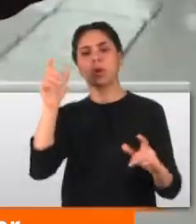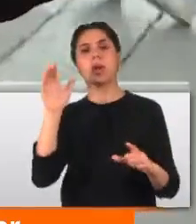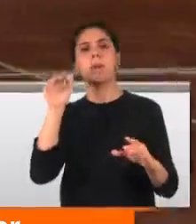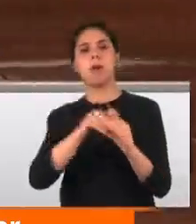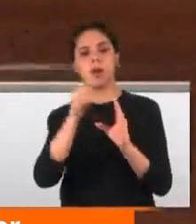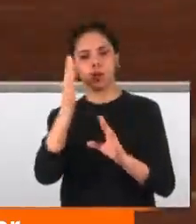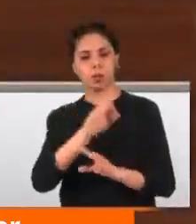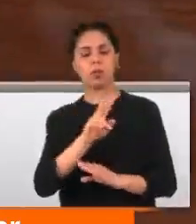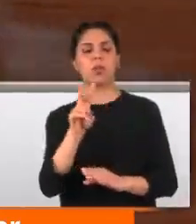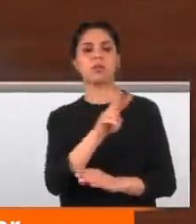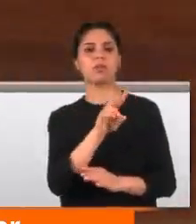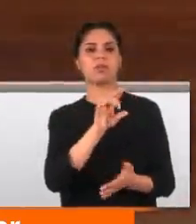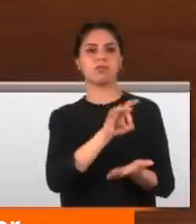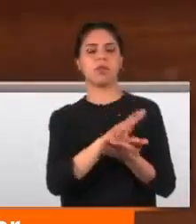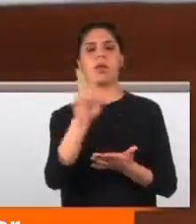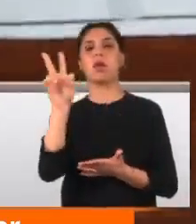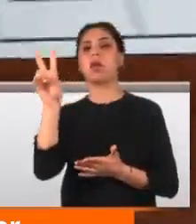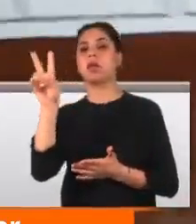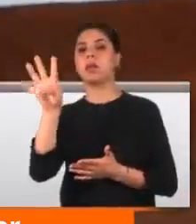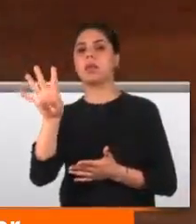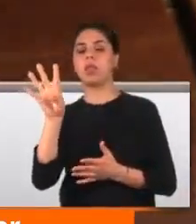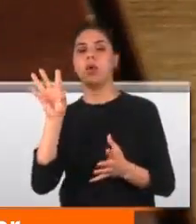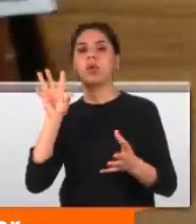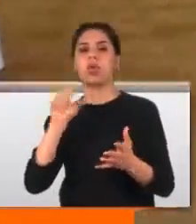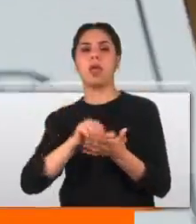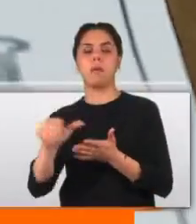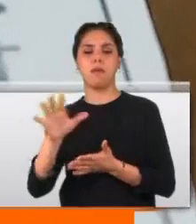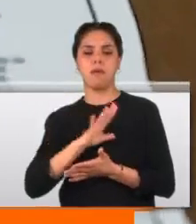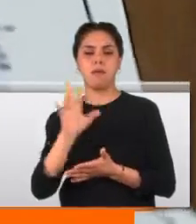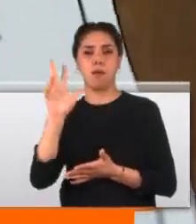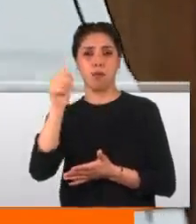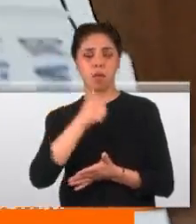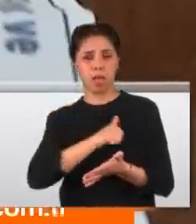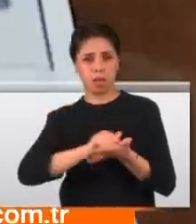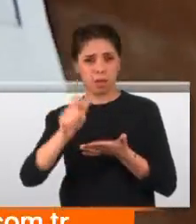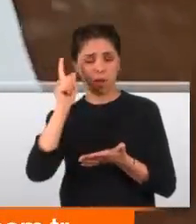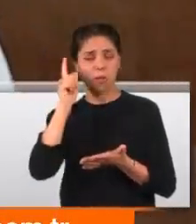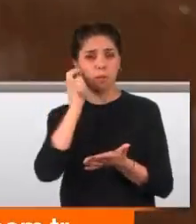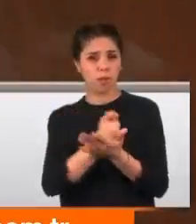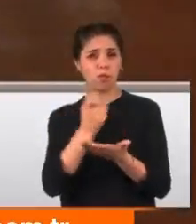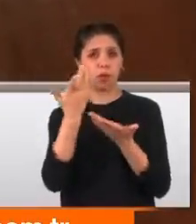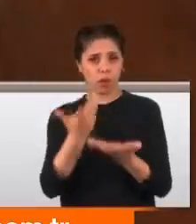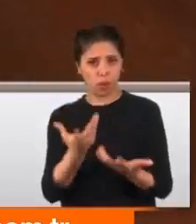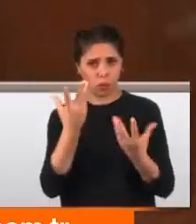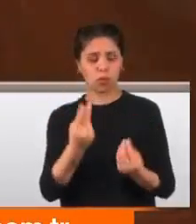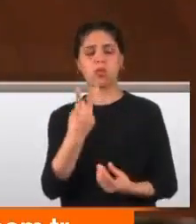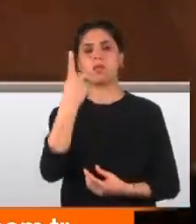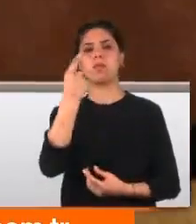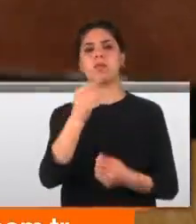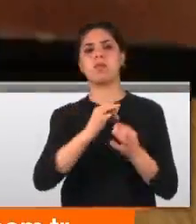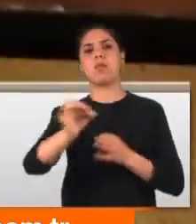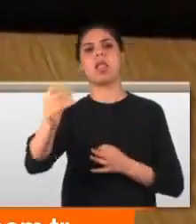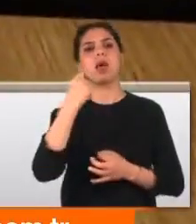parti yer aldı Eğer 36 Siyasi partinin tamamının başvurusu kabul edilseydi oy pusulası bir buçuk metreyi